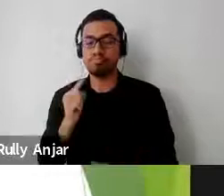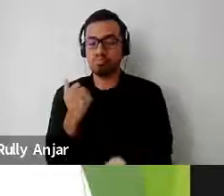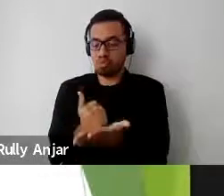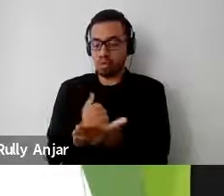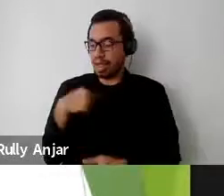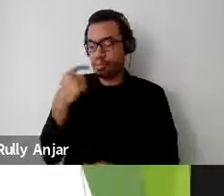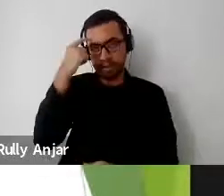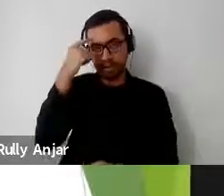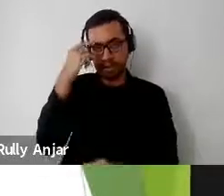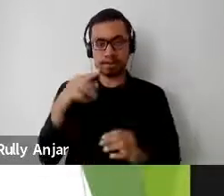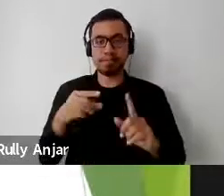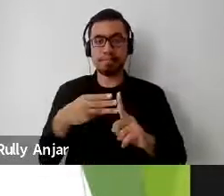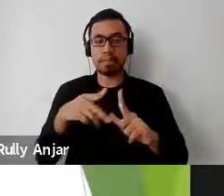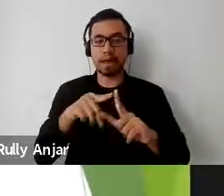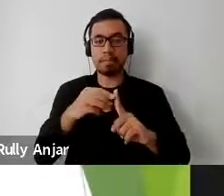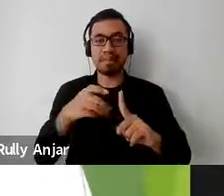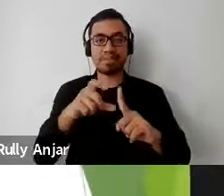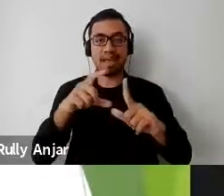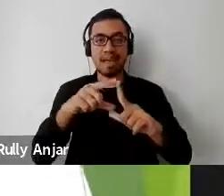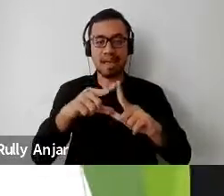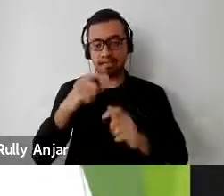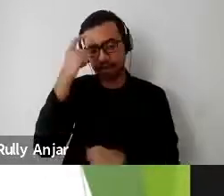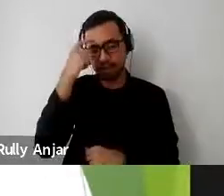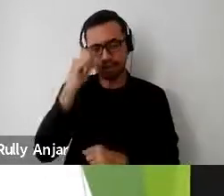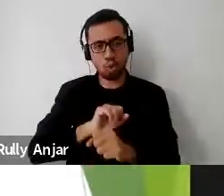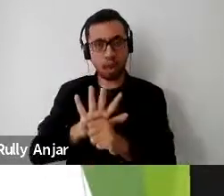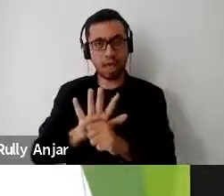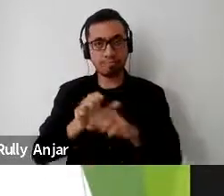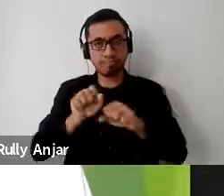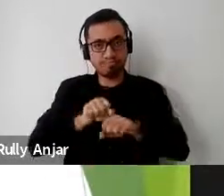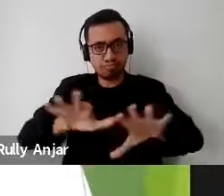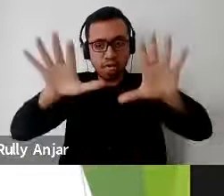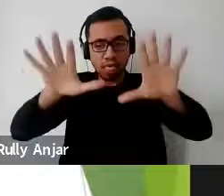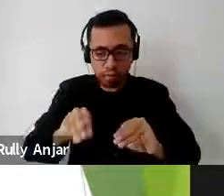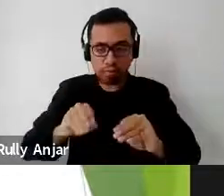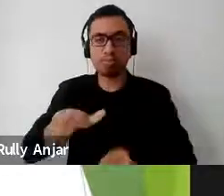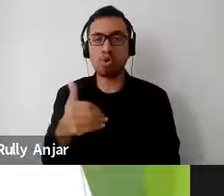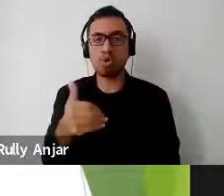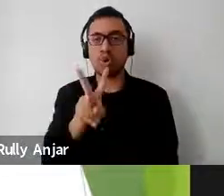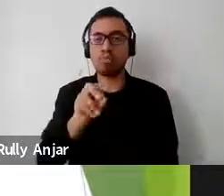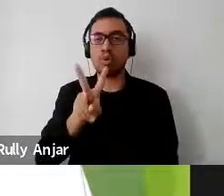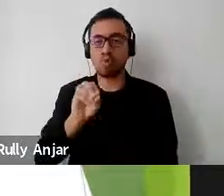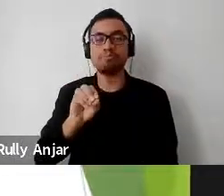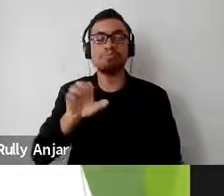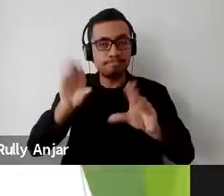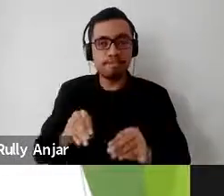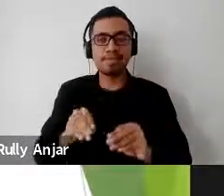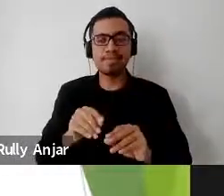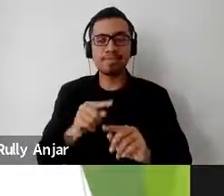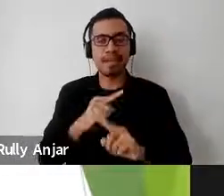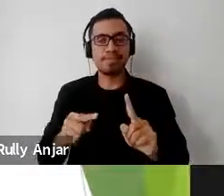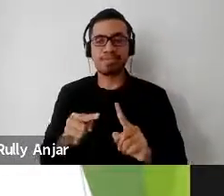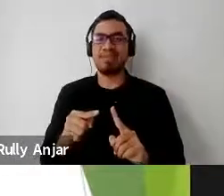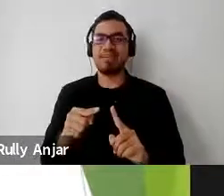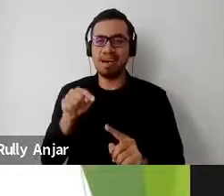asumsinya selesai tahun 2020. Di tahun 2020 ini, kita sudah pasang angka 600 miliar untuk belanja tidak